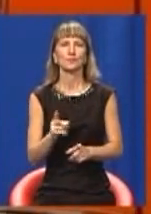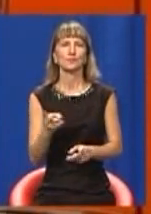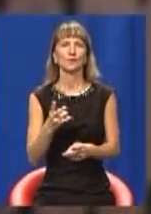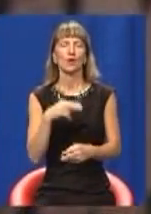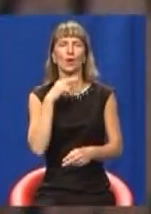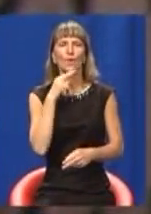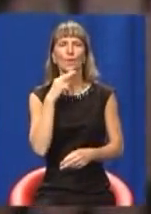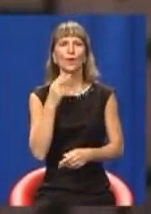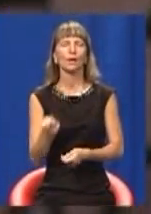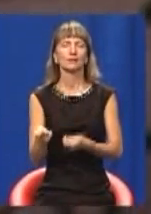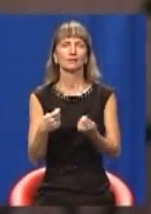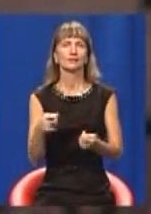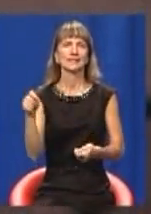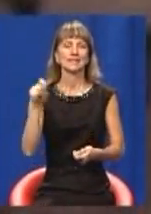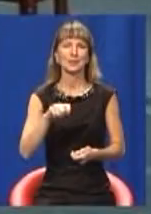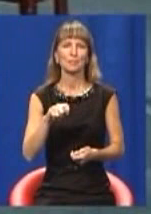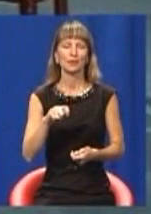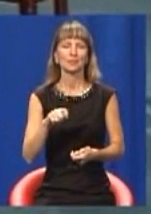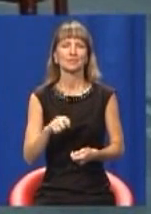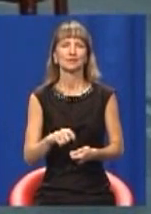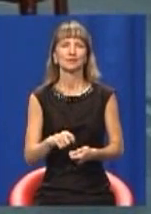подноси. Давай.